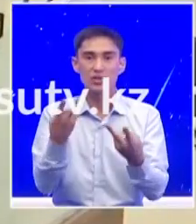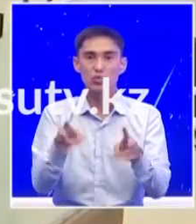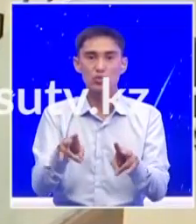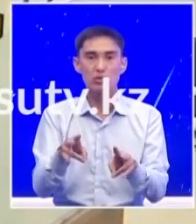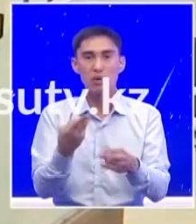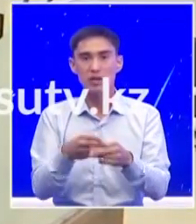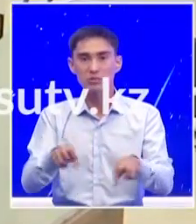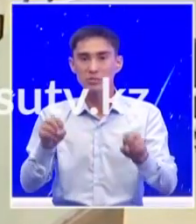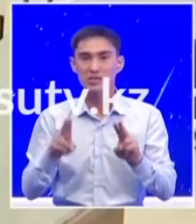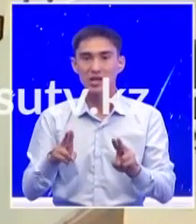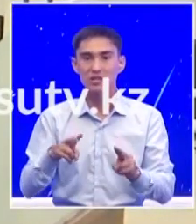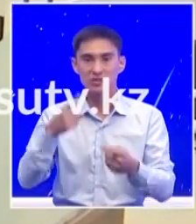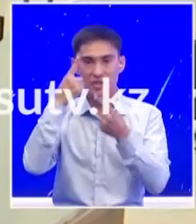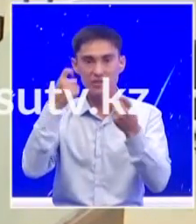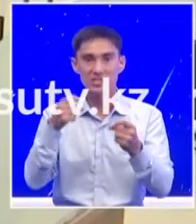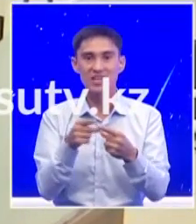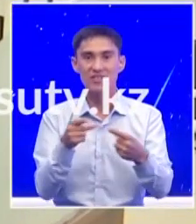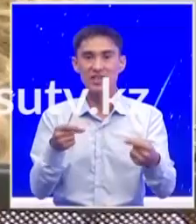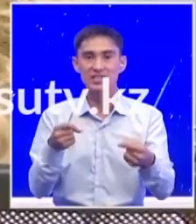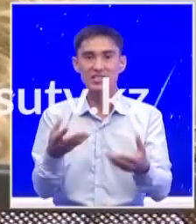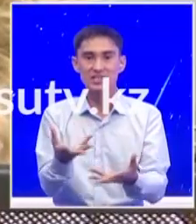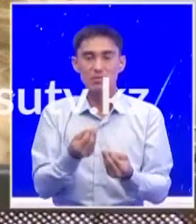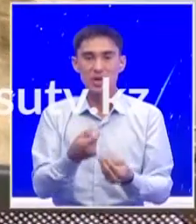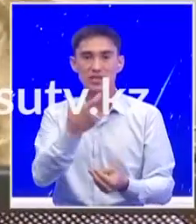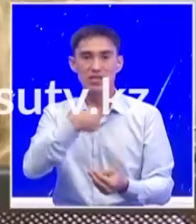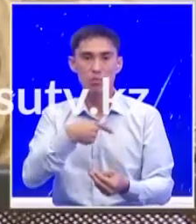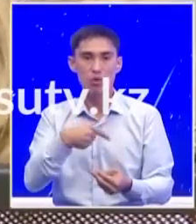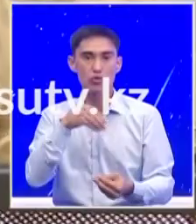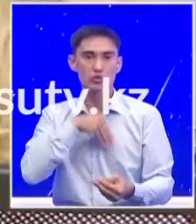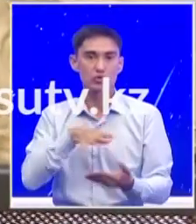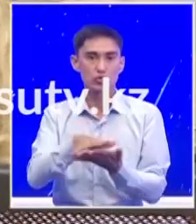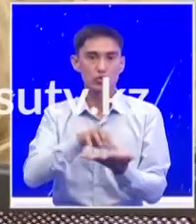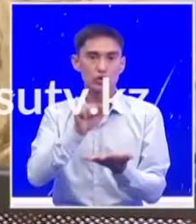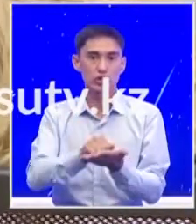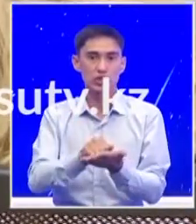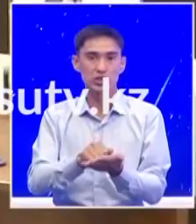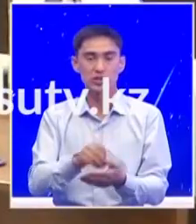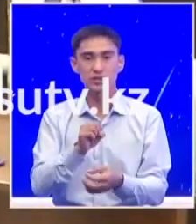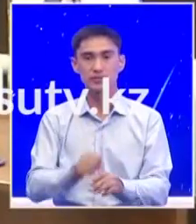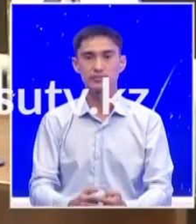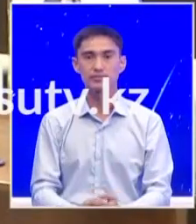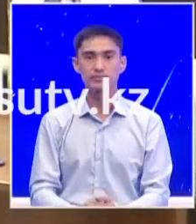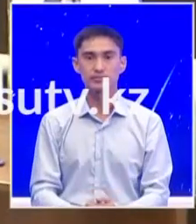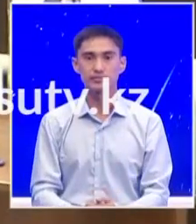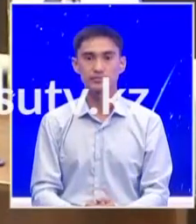нужен, поэтому специалисты советуют квитанции забирать с собой и утилизировать надлежащим образом.